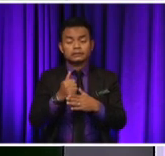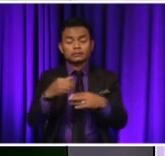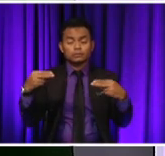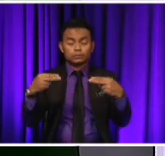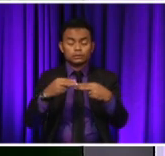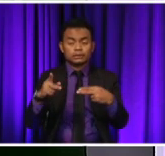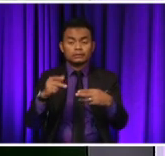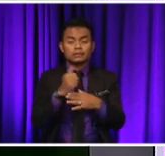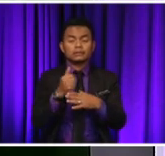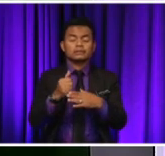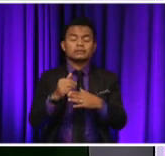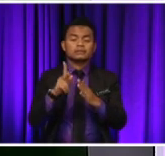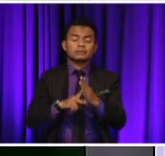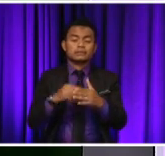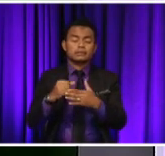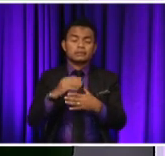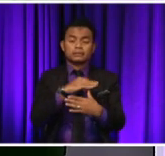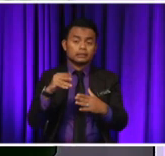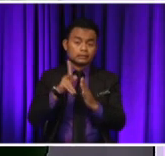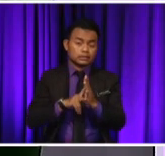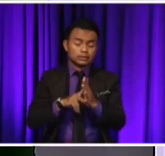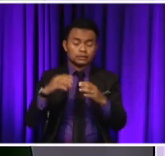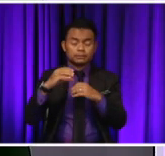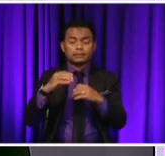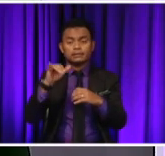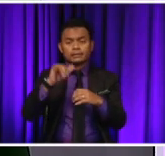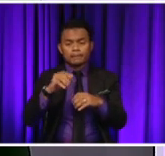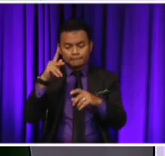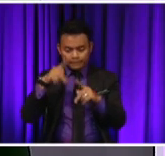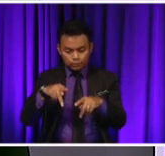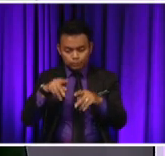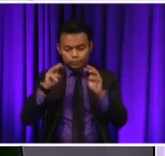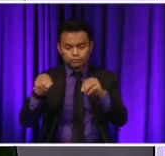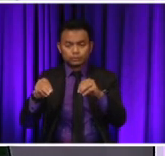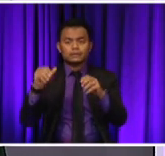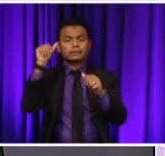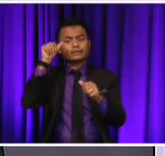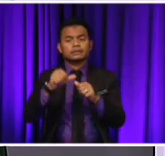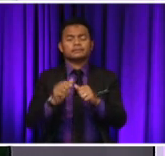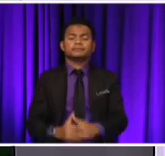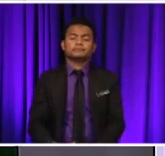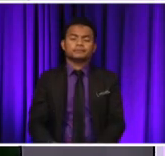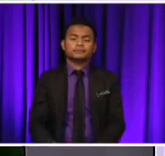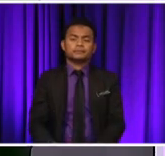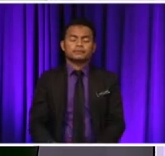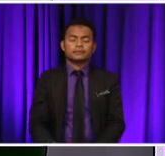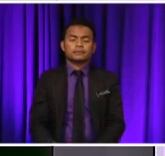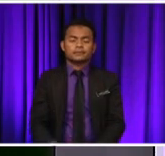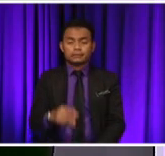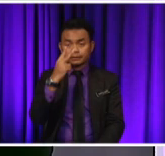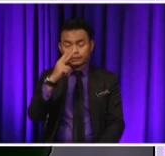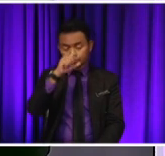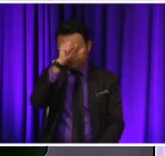yang perlu murid ingat mana ini menerangkan tentang kecakapan mulai dengan tengok soalan boleh